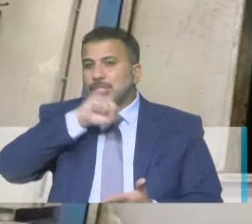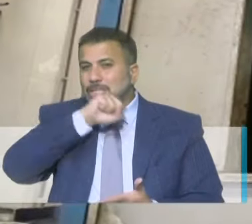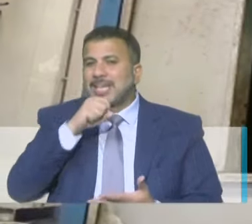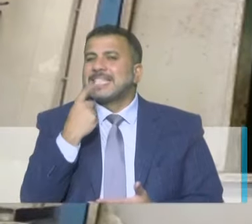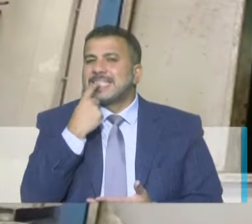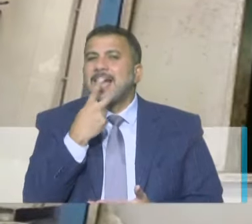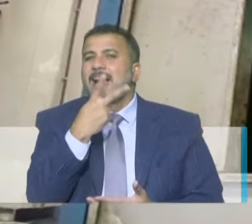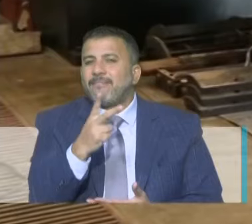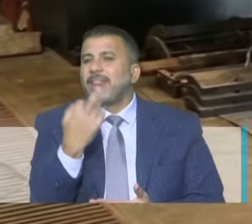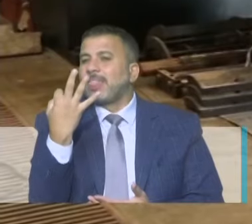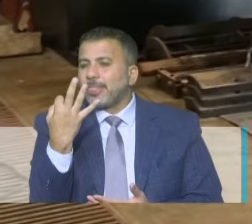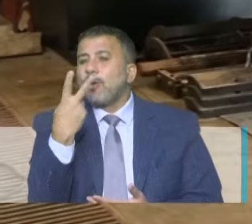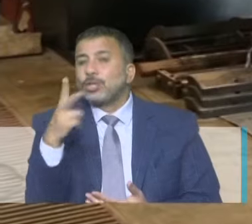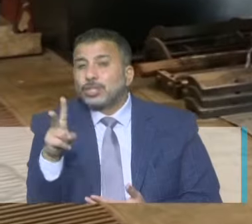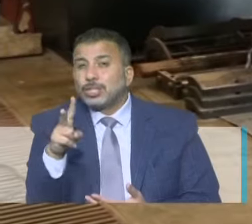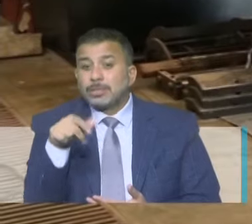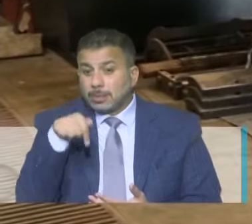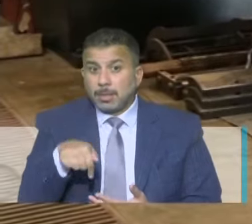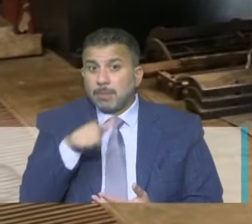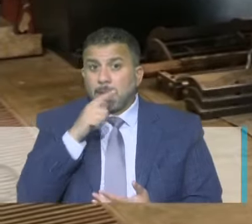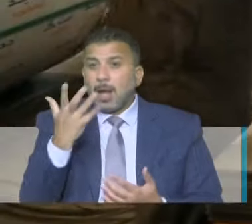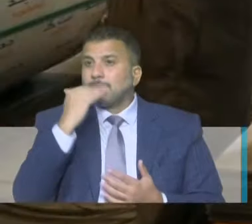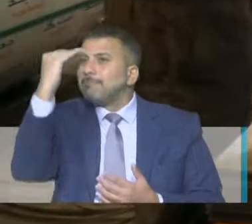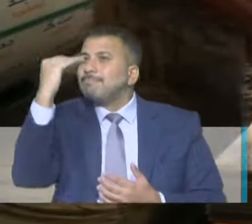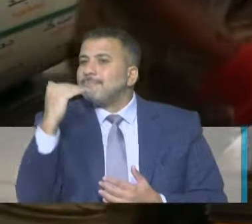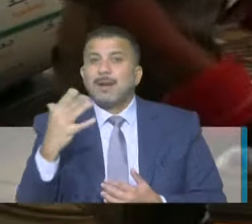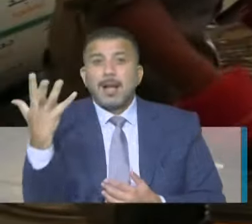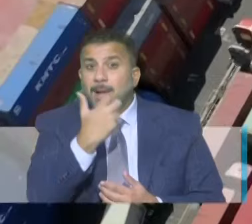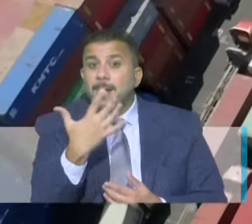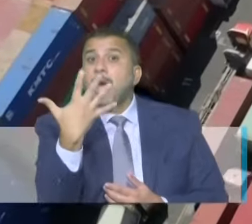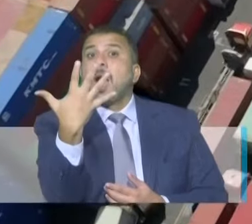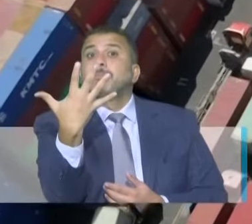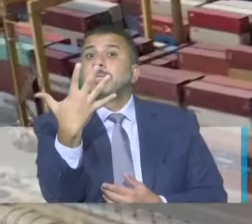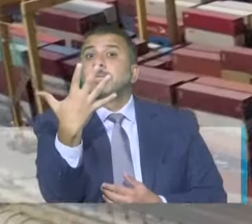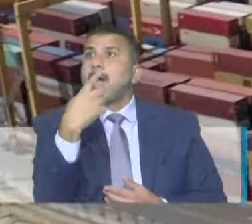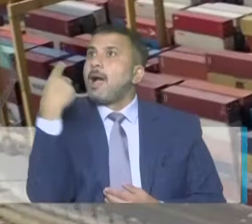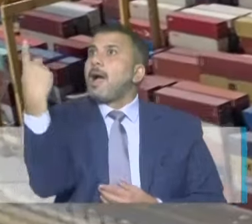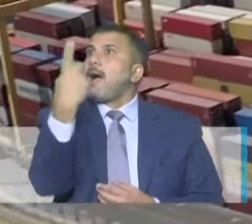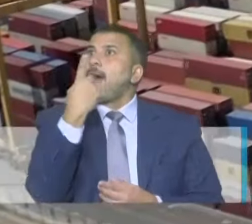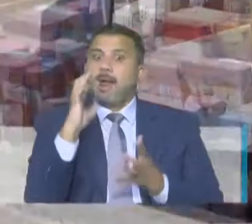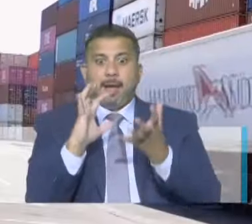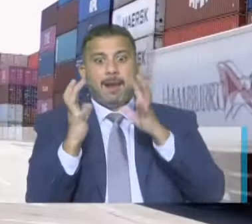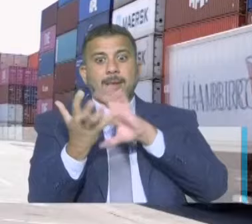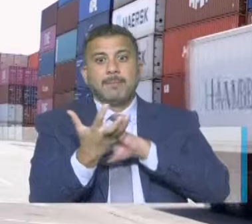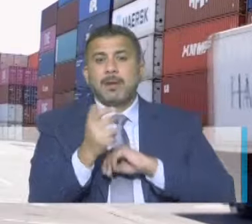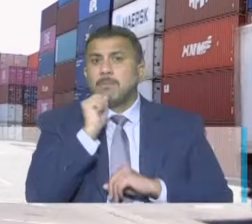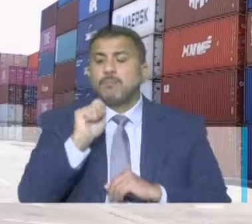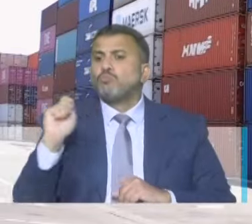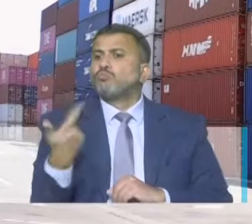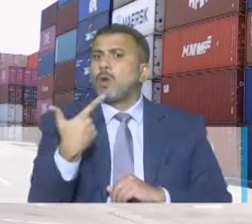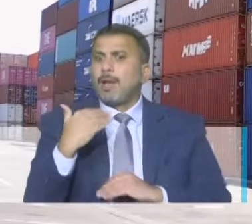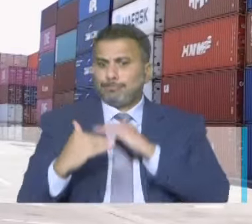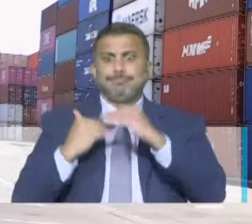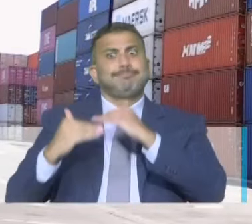العام 2023 على المرتبة الخامسة عالمياً بين قائمة المدن العشر الأسرع